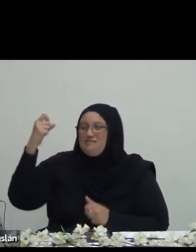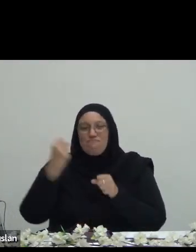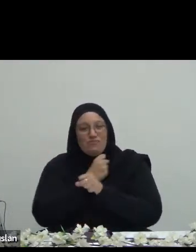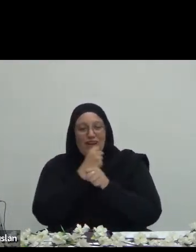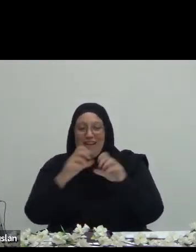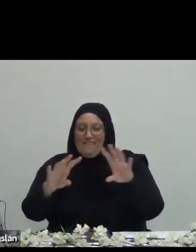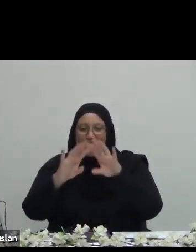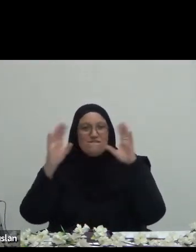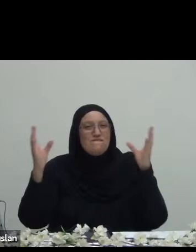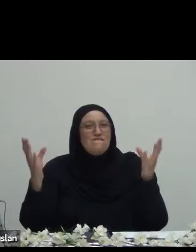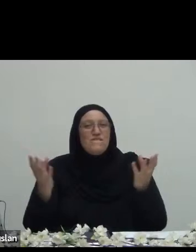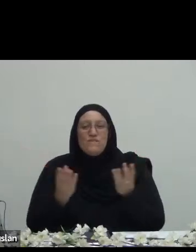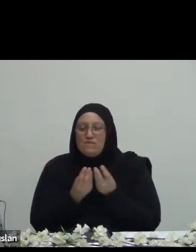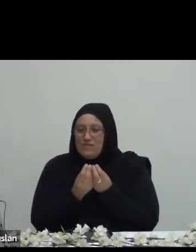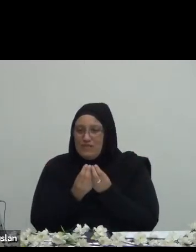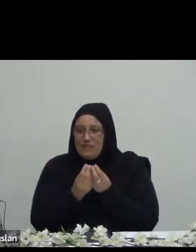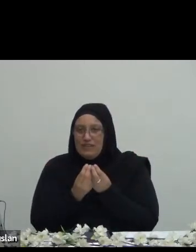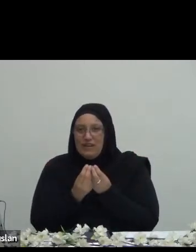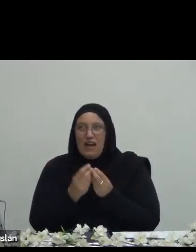والأرض